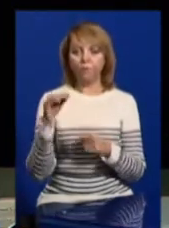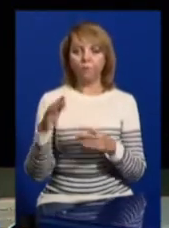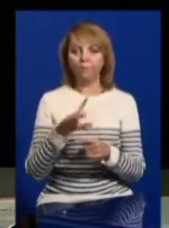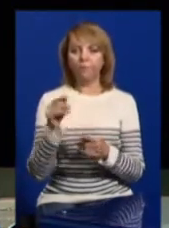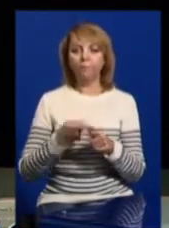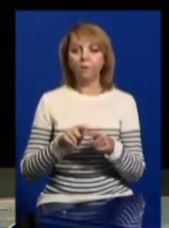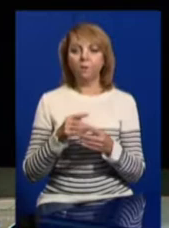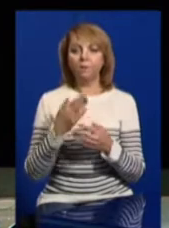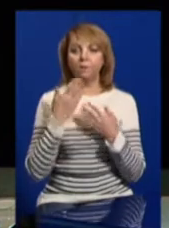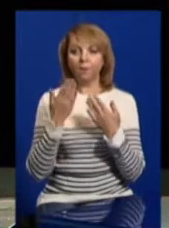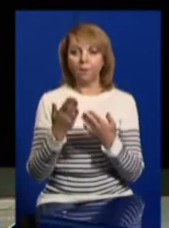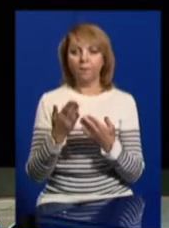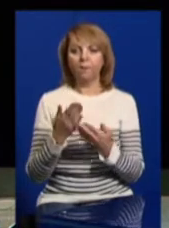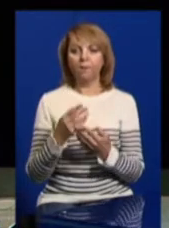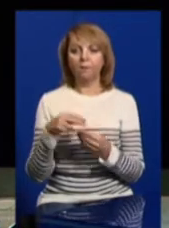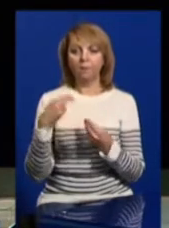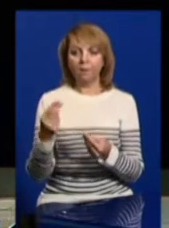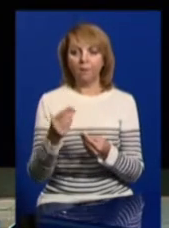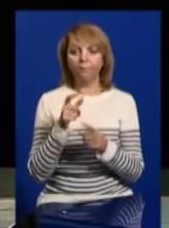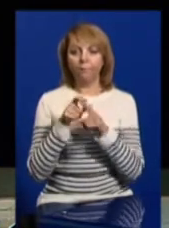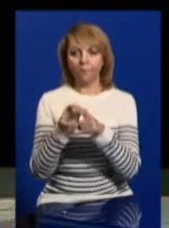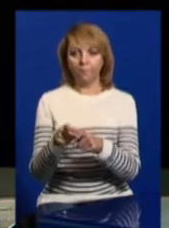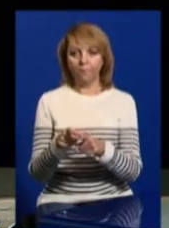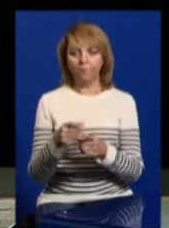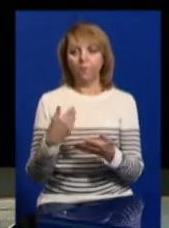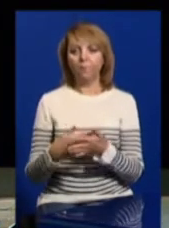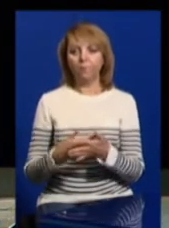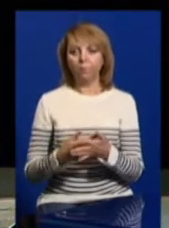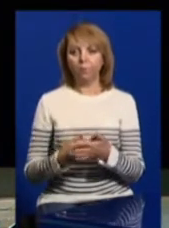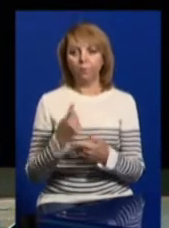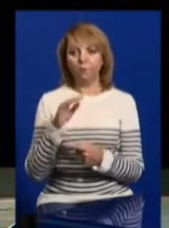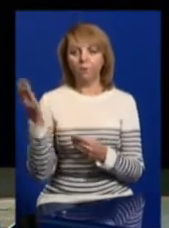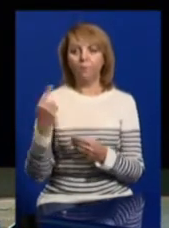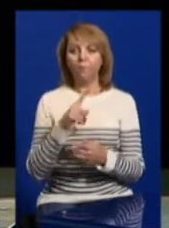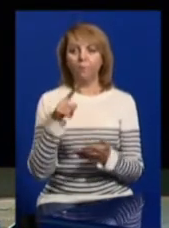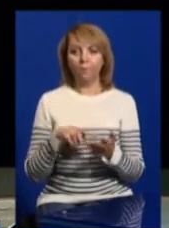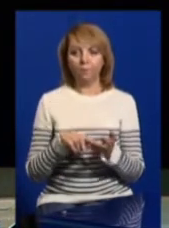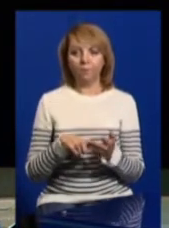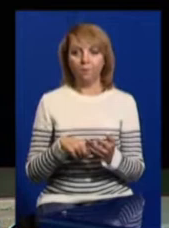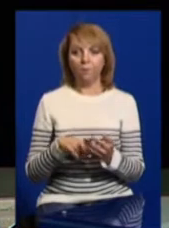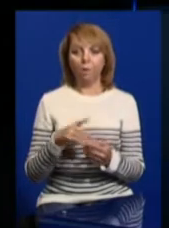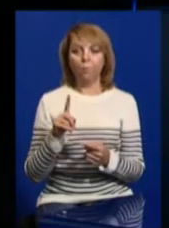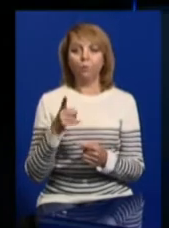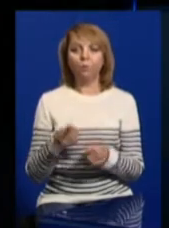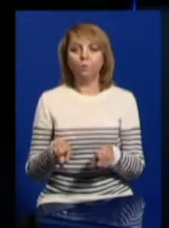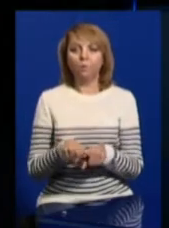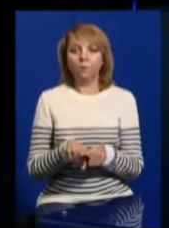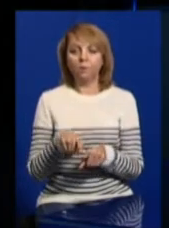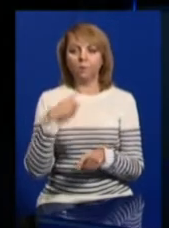питання вони надали ґрунтовні відповіді. Ну, наприклад, одне з його питань від чого, так би